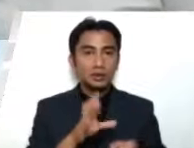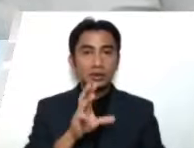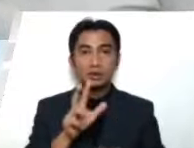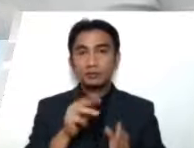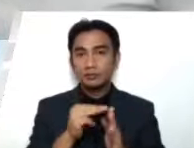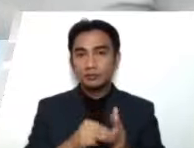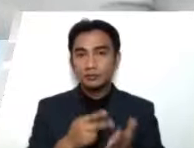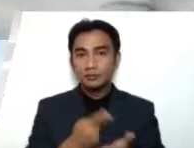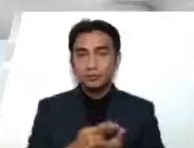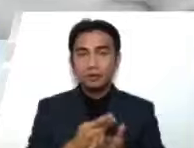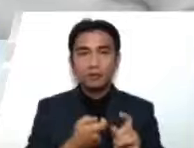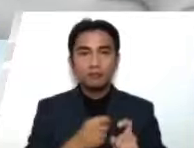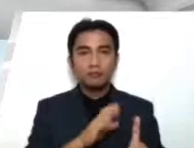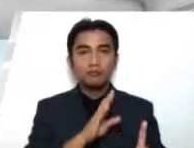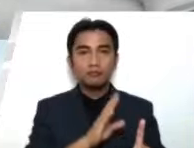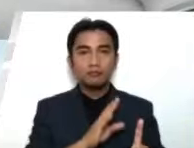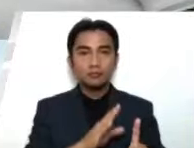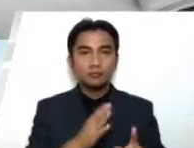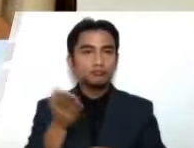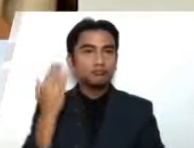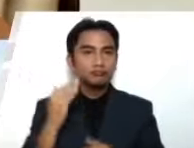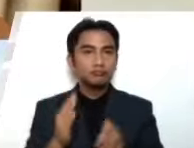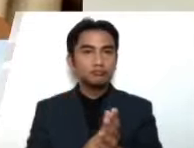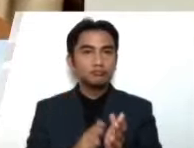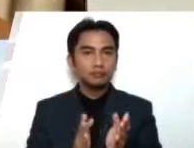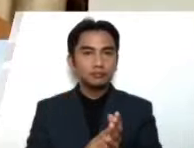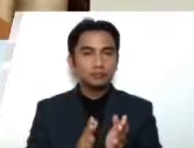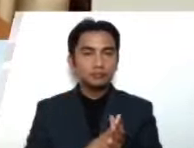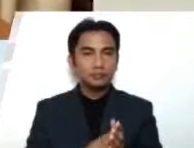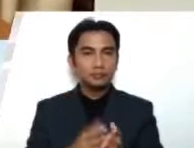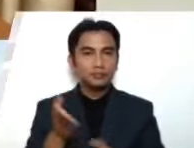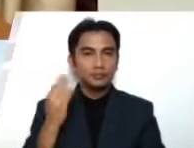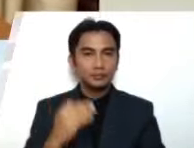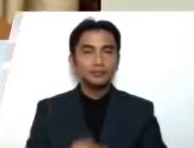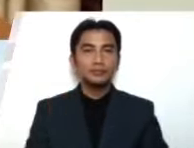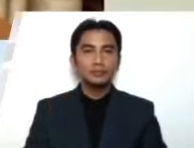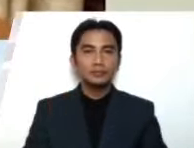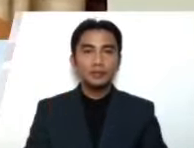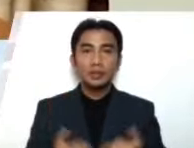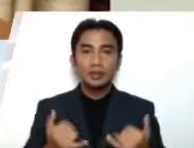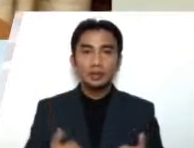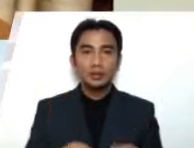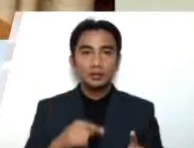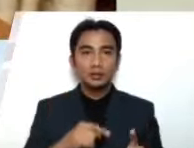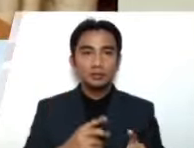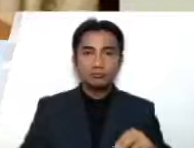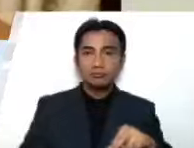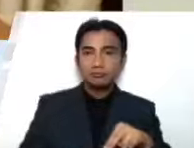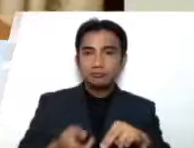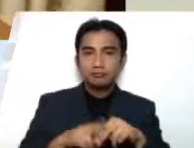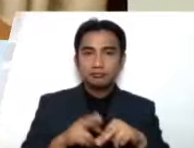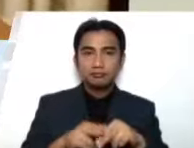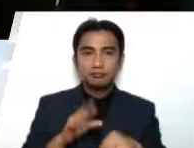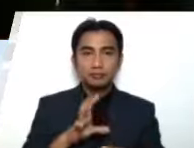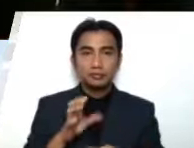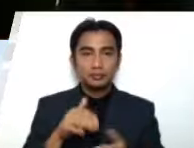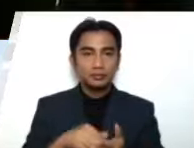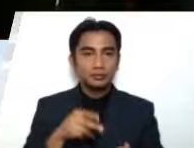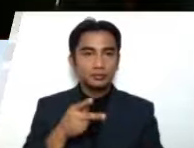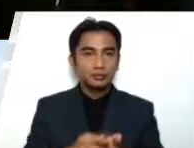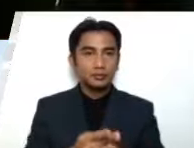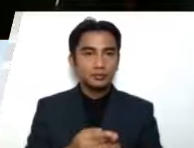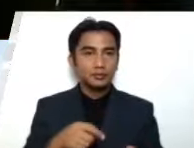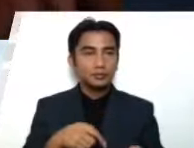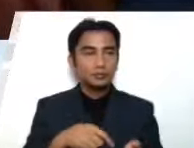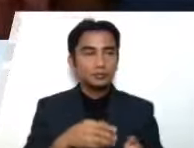Alma matter na shangai sheck college dagdag pa yan sa php500,000 na Natanggap niya mula sa lungsod ng Maynila at Php2